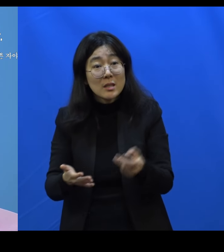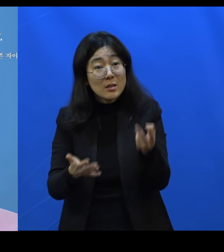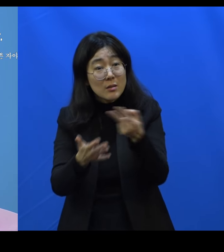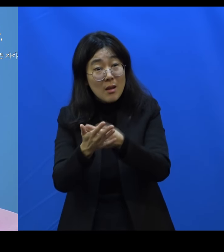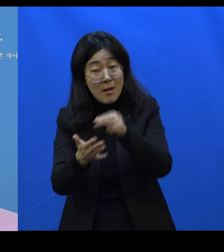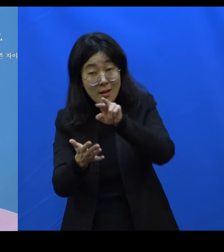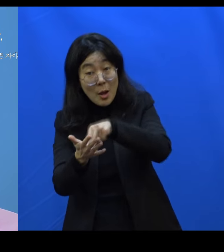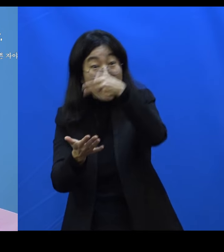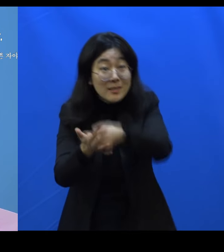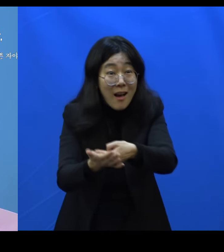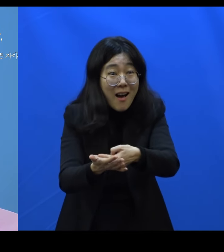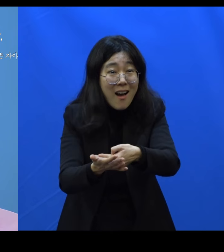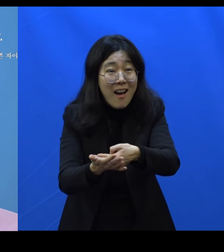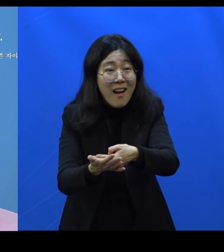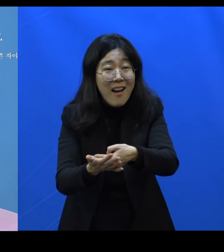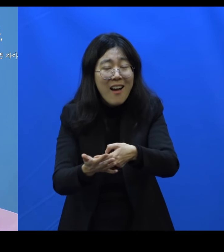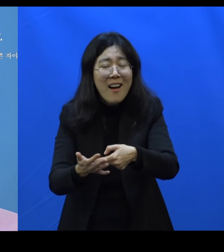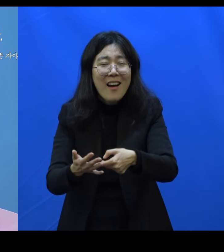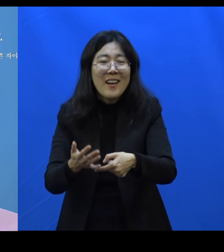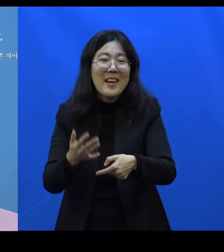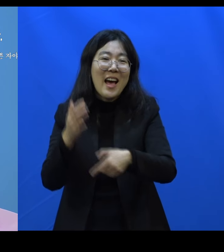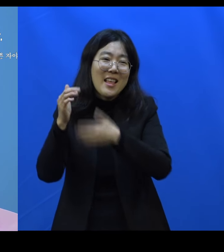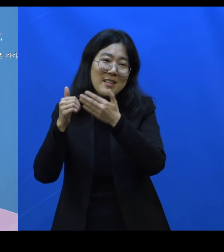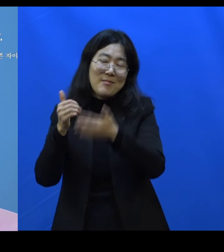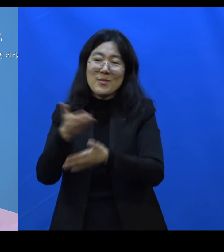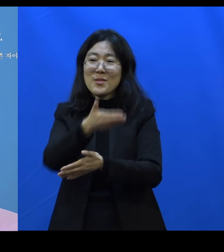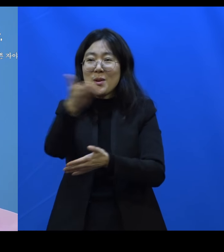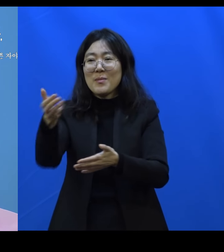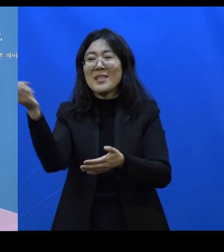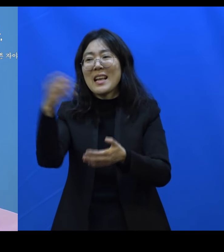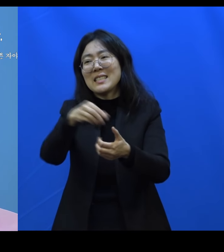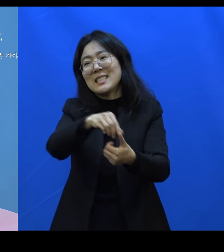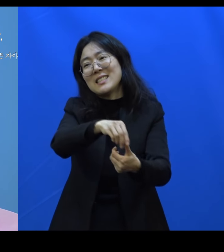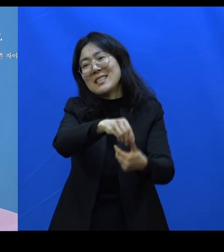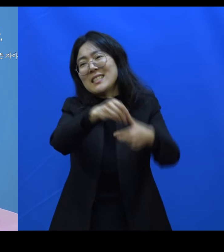원하십니다. 부드러운 음성으로 우리를 향해